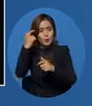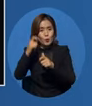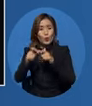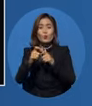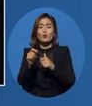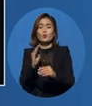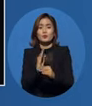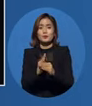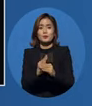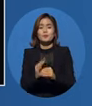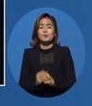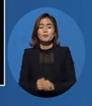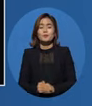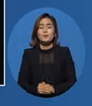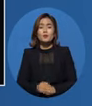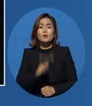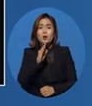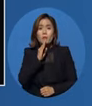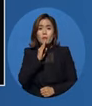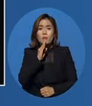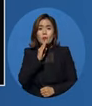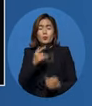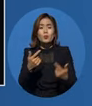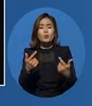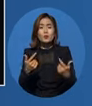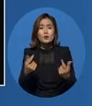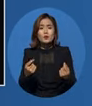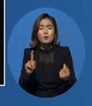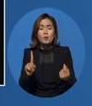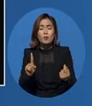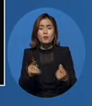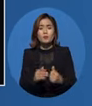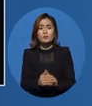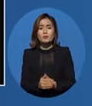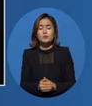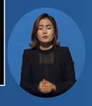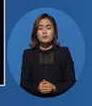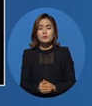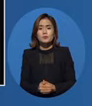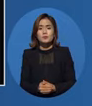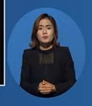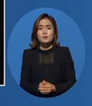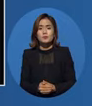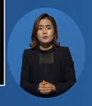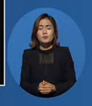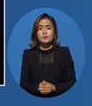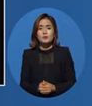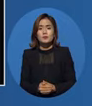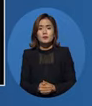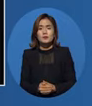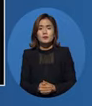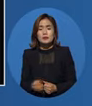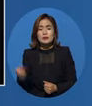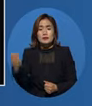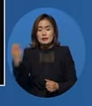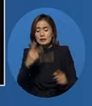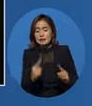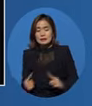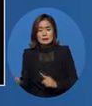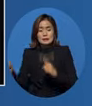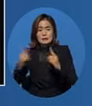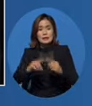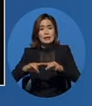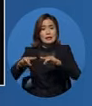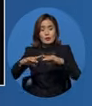거죠 과연 그러면 마찬가지로 이 우리가 이 재생에너지 우리가 화력 발전 을